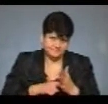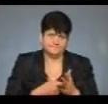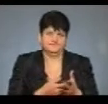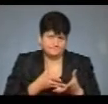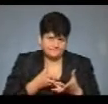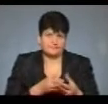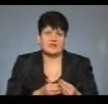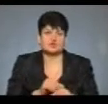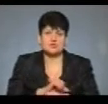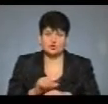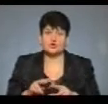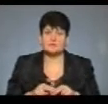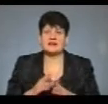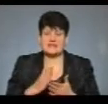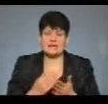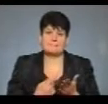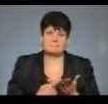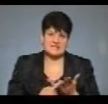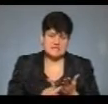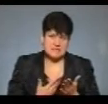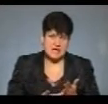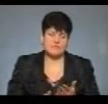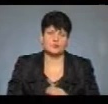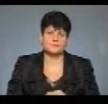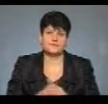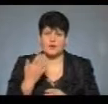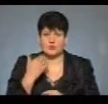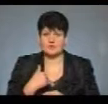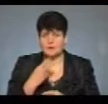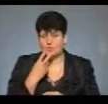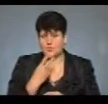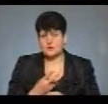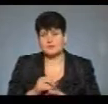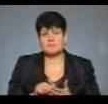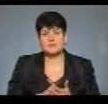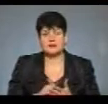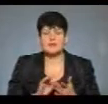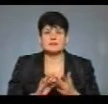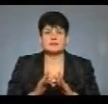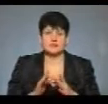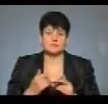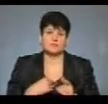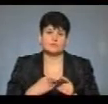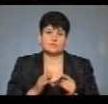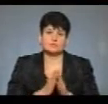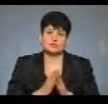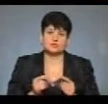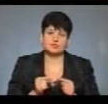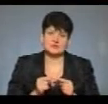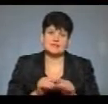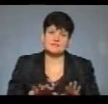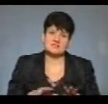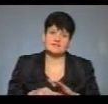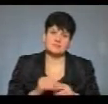що закордонний паспорт є підставою, так, але коли нам показували навіть матеріали з інтернету, то ми просили уточнити, чи це місцеві вибори,